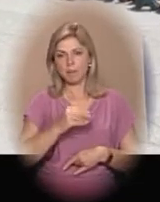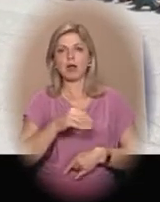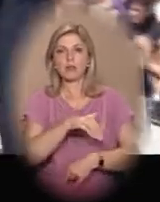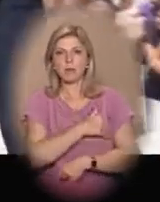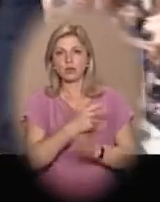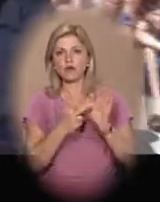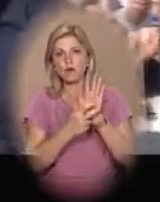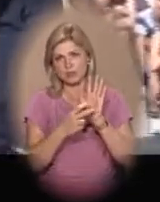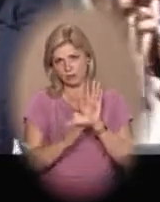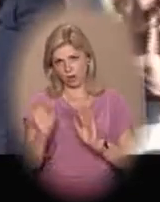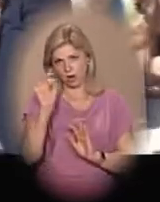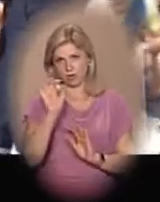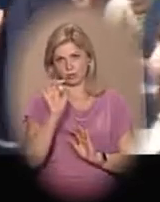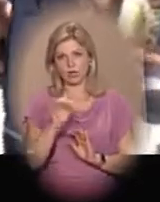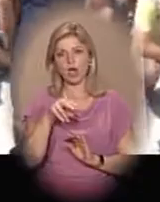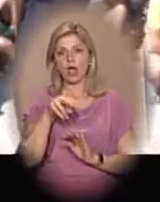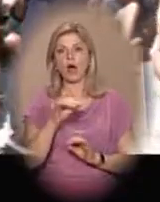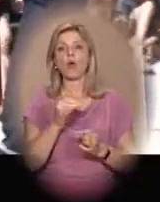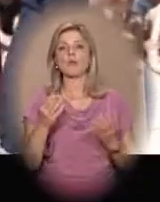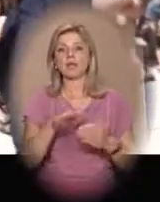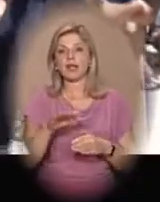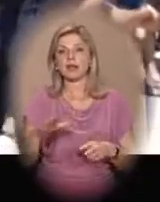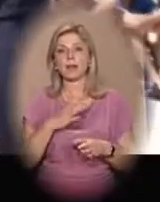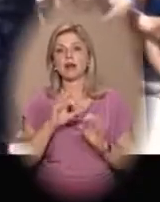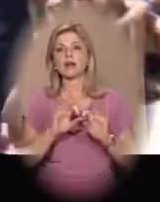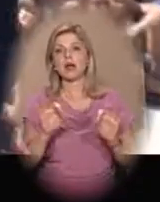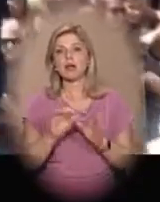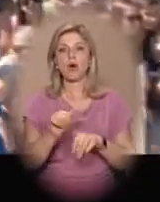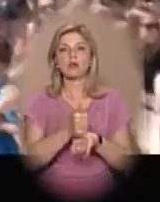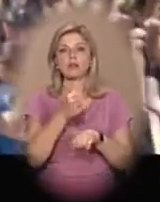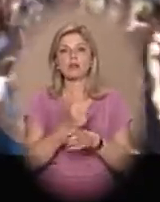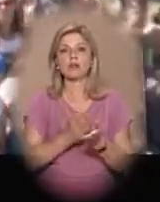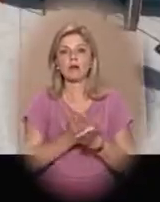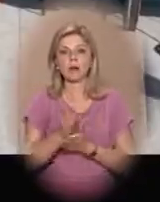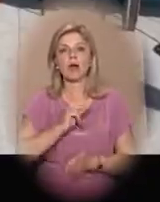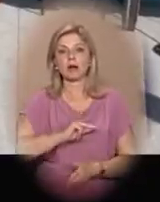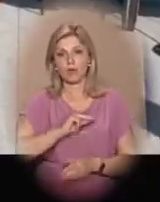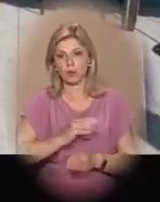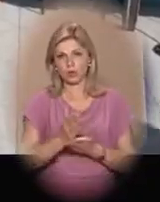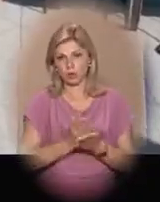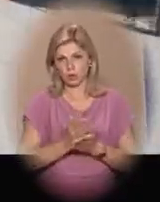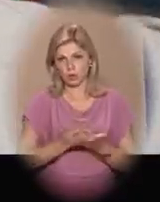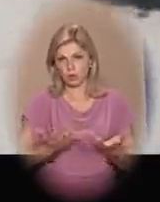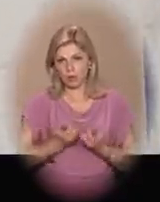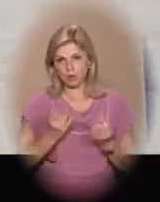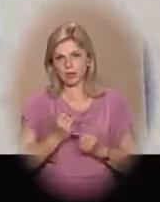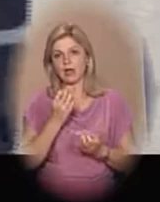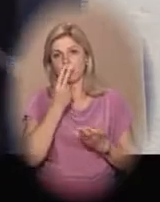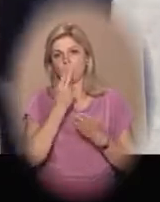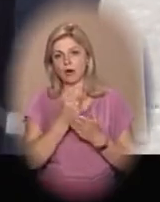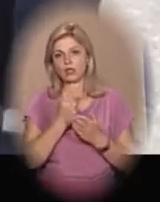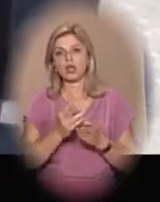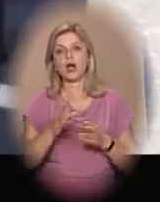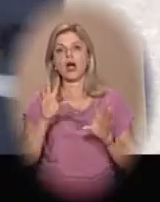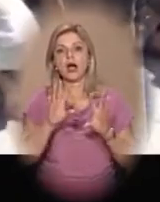градусов. Також в рамках акції відпочивальникам розповіли про основні напрямки роботи співробітників служби порятунку і продемонстрували